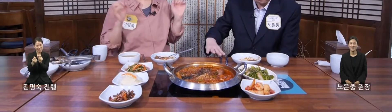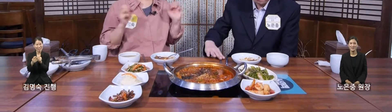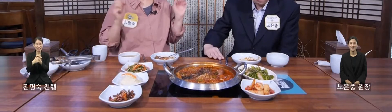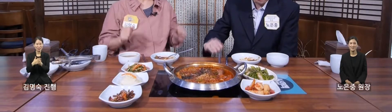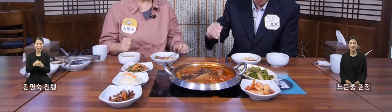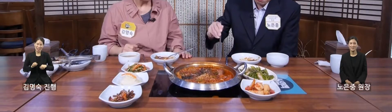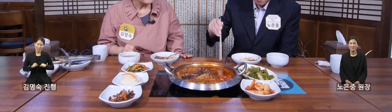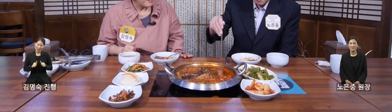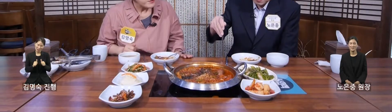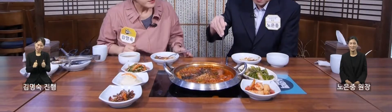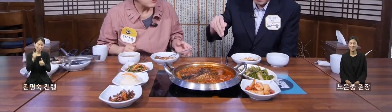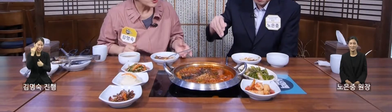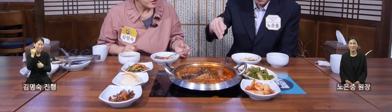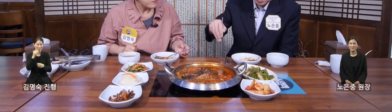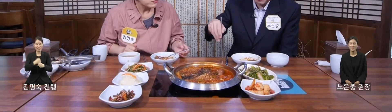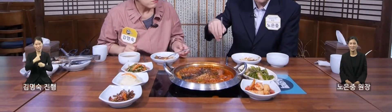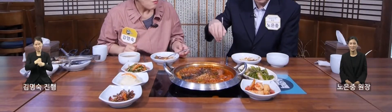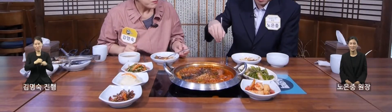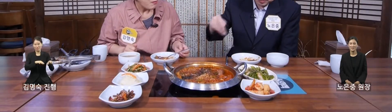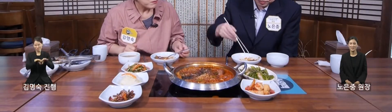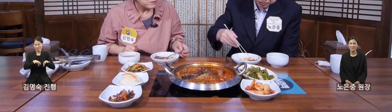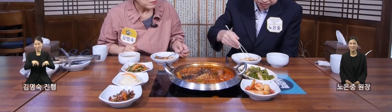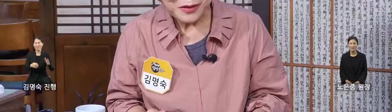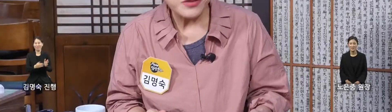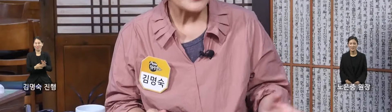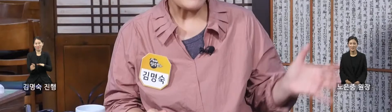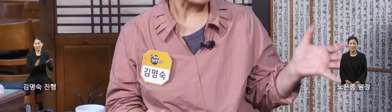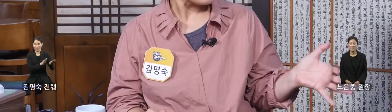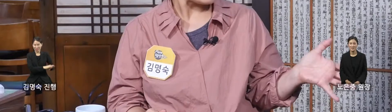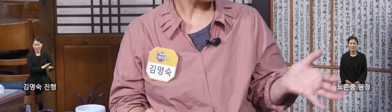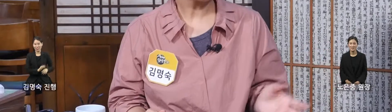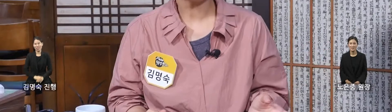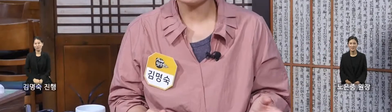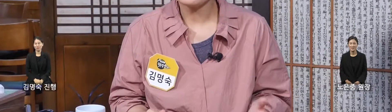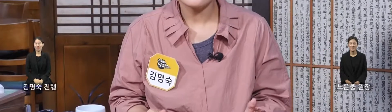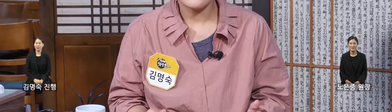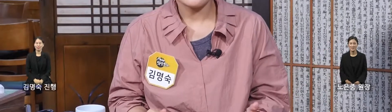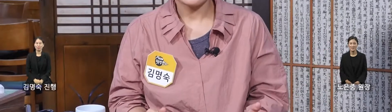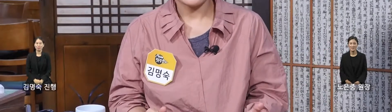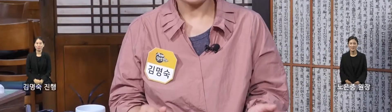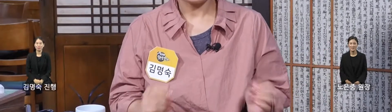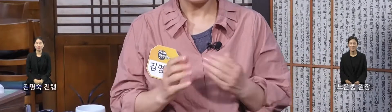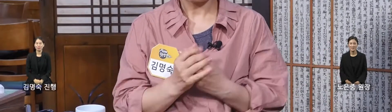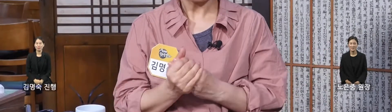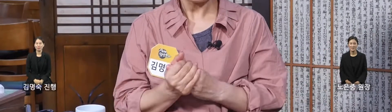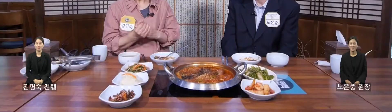그래서 열심히 또 담궜죠. 원장님 아까도 말씀해 주셨는데